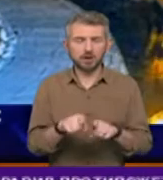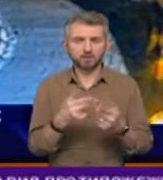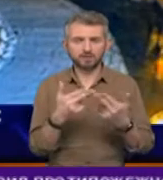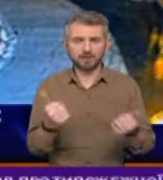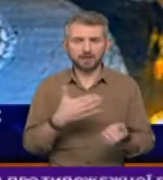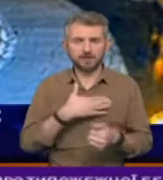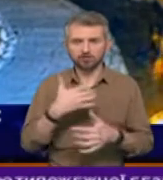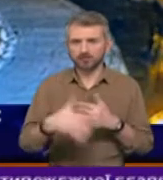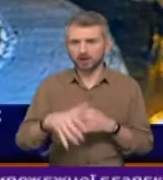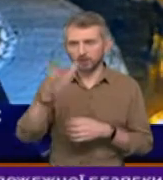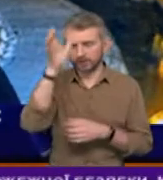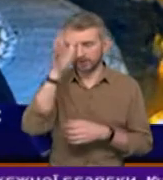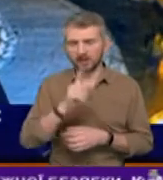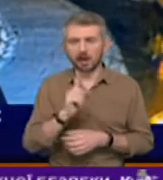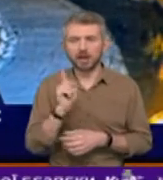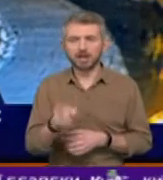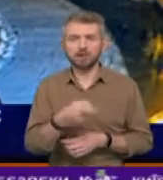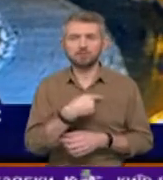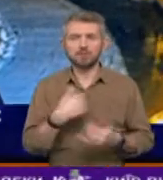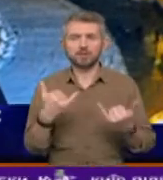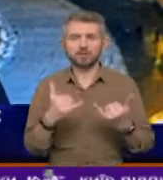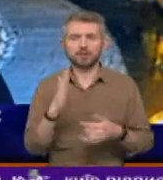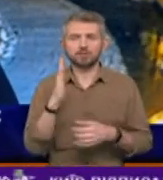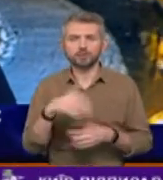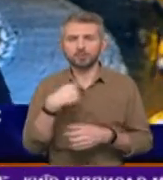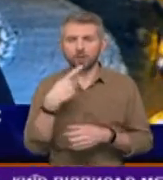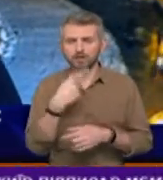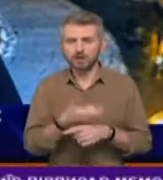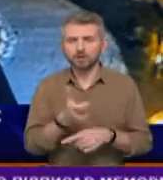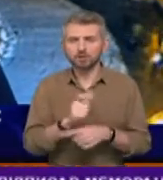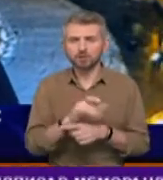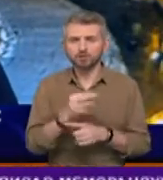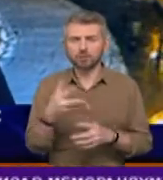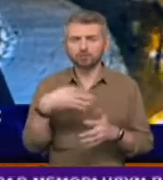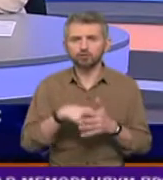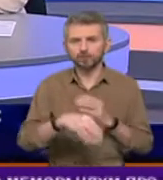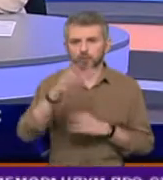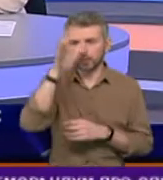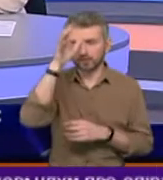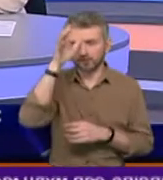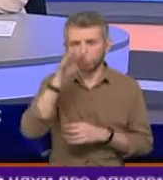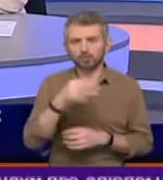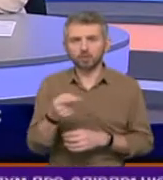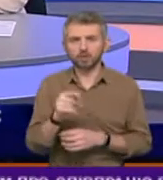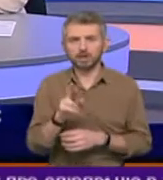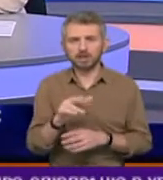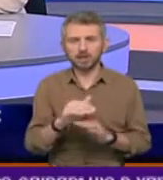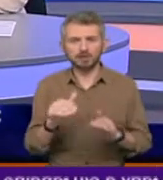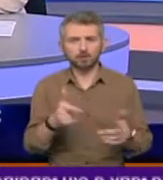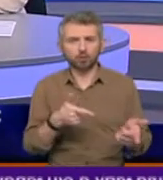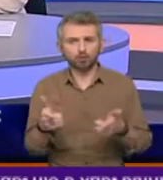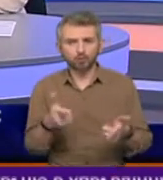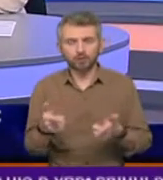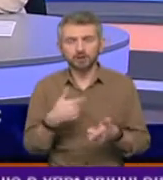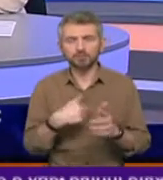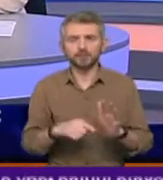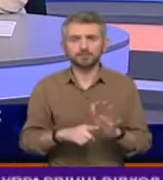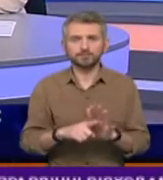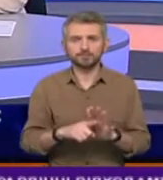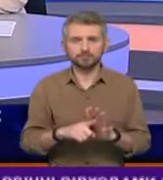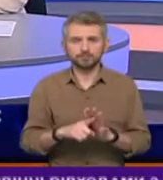при вступі в університет, запровадження додаткових коефіцієнти, коли рахується вступний бал конкурсний. Це в